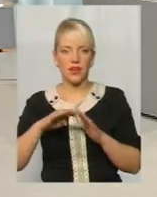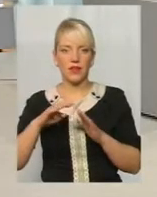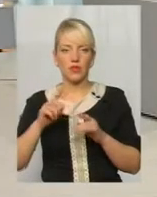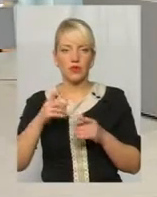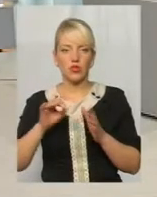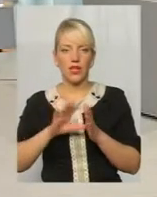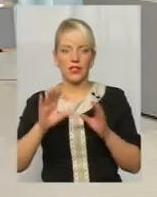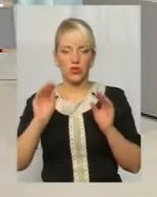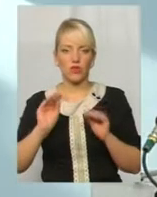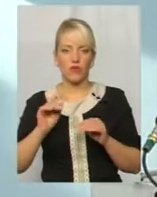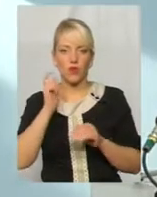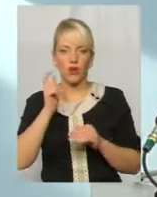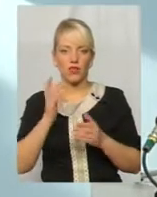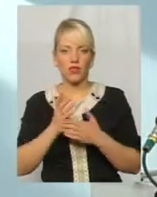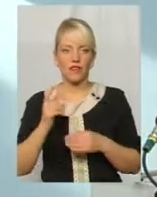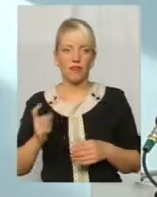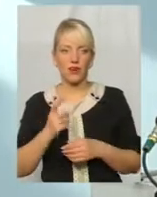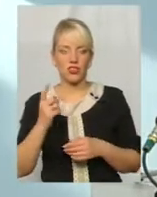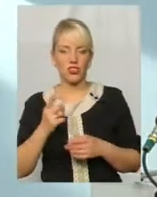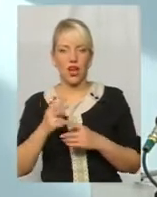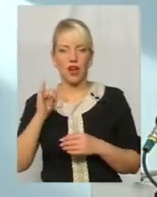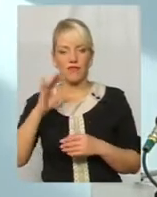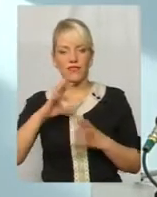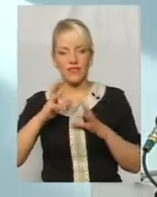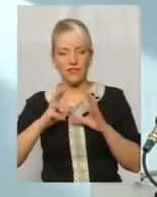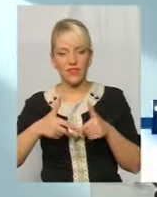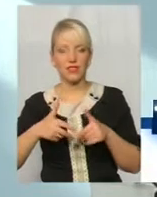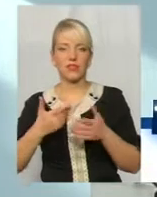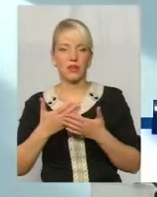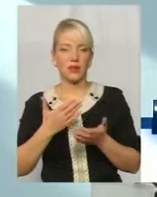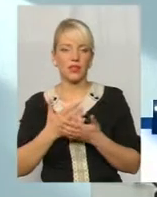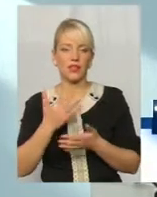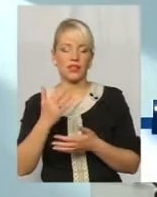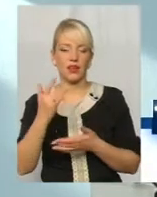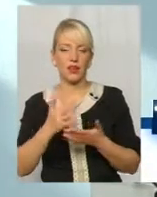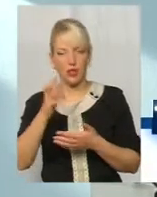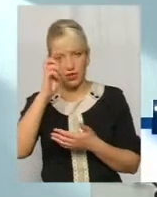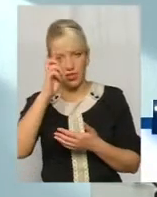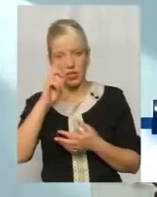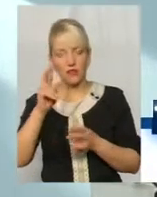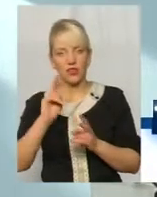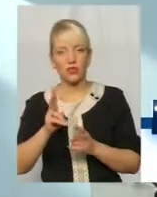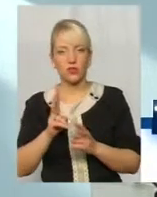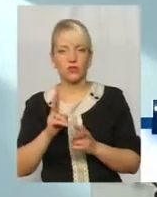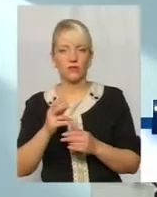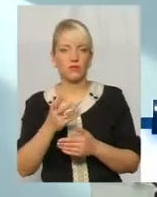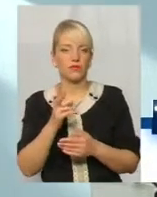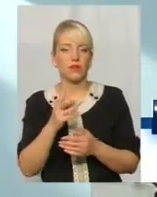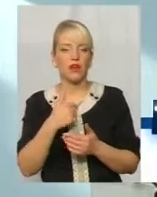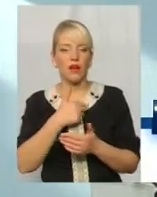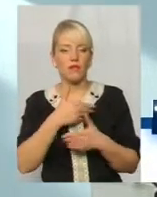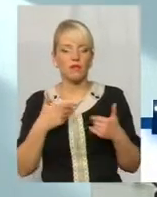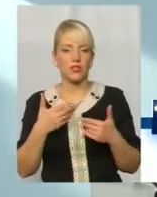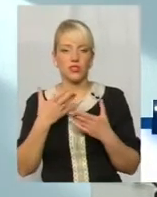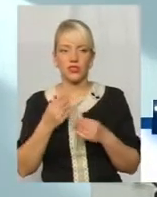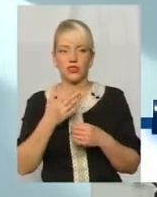Україні існує вперше. Тоді, як світовий досвід налічує вже ряд країн, ми все ж таки маємо тільки, навіть не